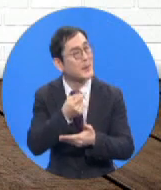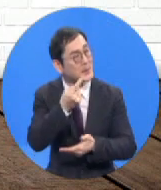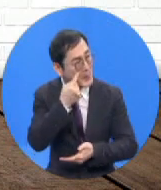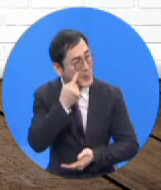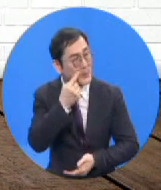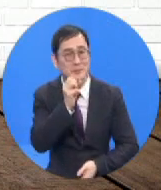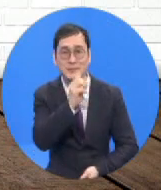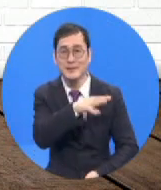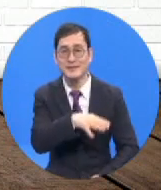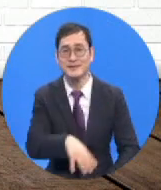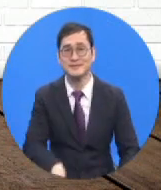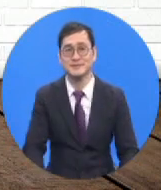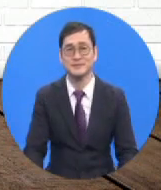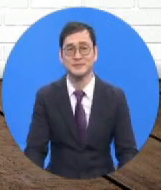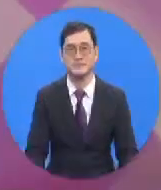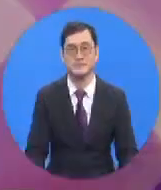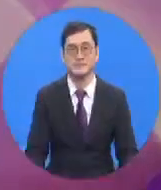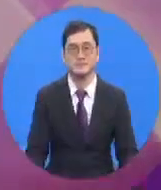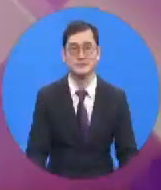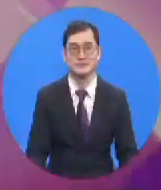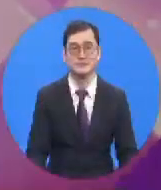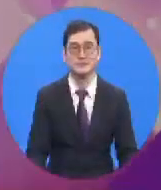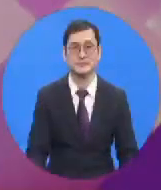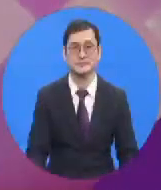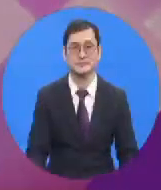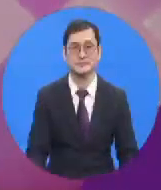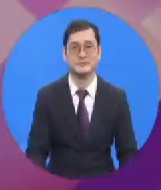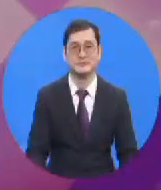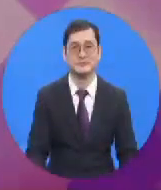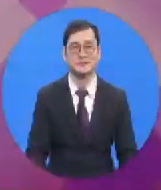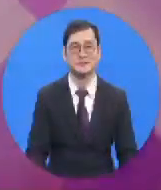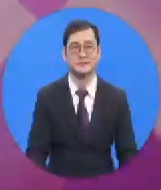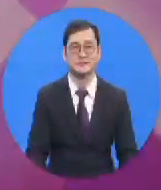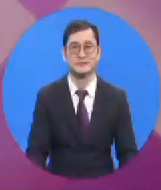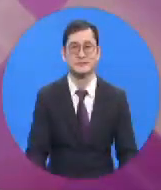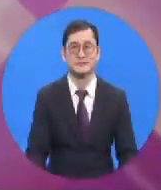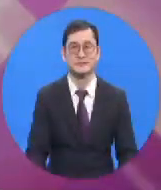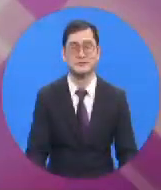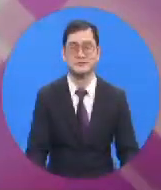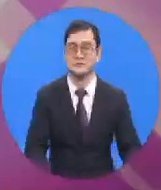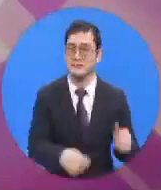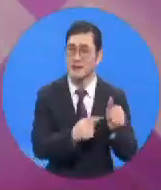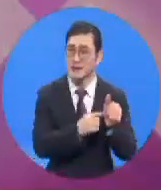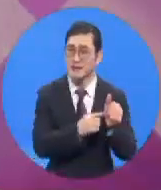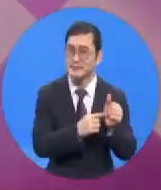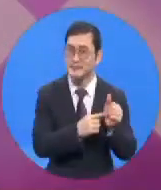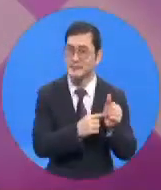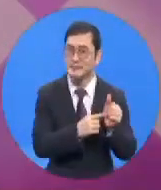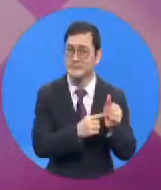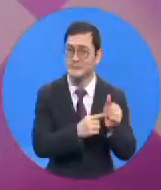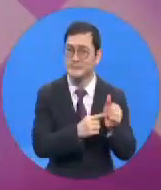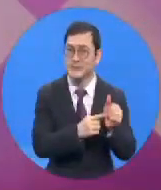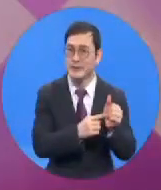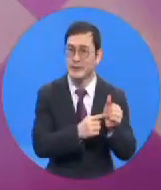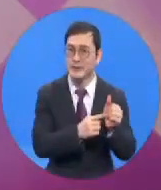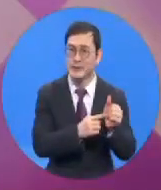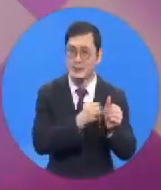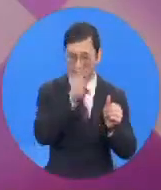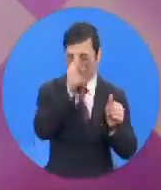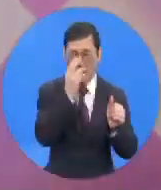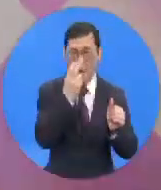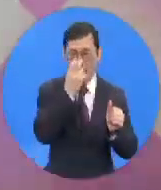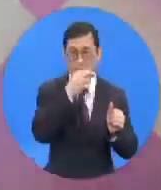있습니다. 조금 전 김종민 최고위원의 비판이 겁니다. 방역당국과 충분히 조율되지 않은